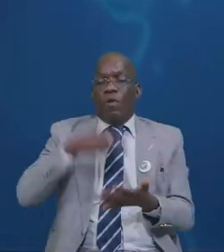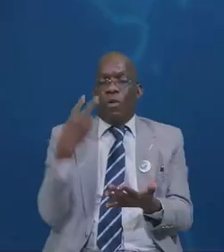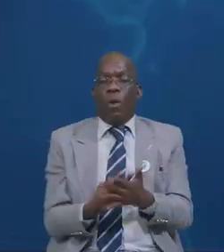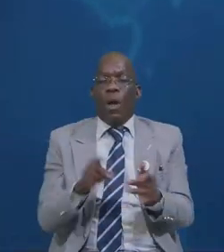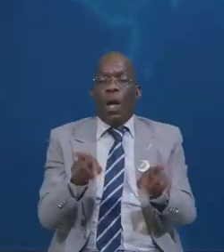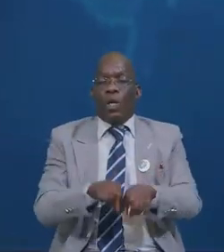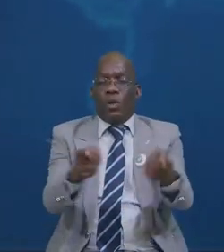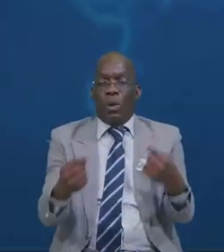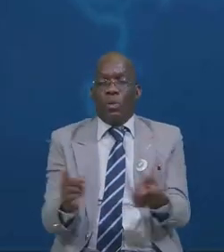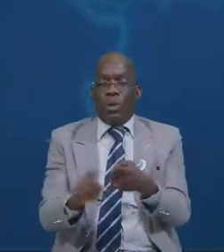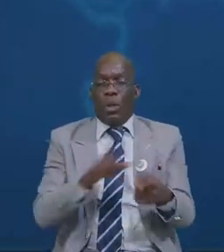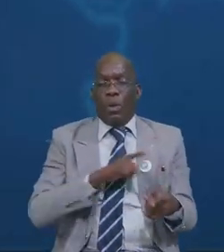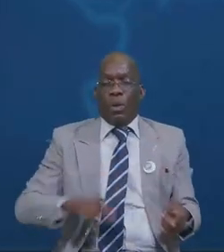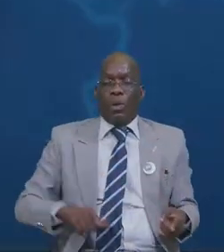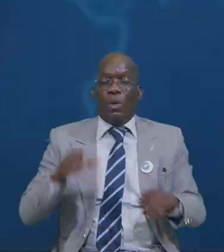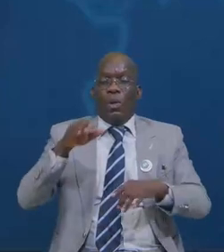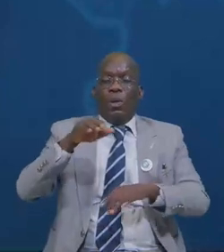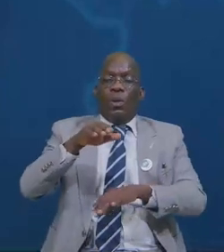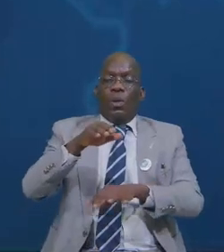Comme tu viens au Seigneur ce soir,